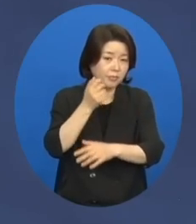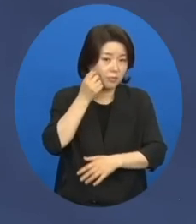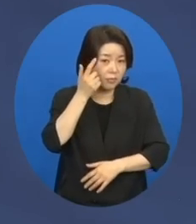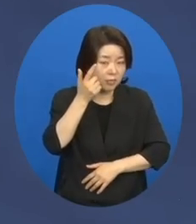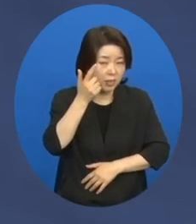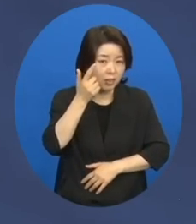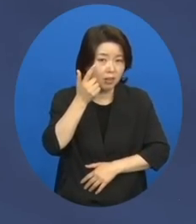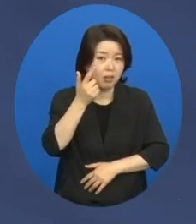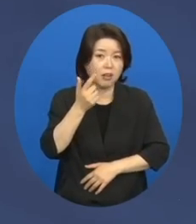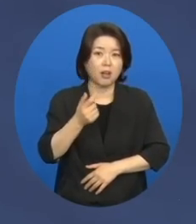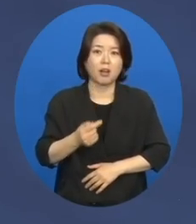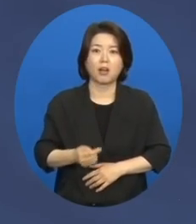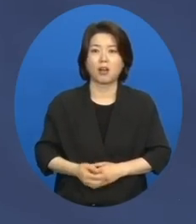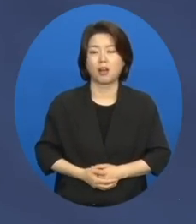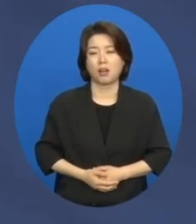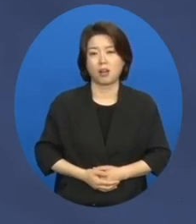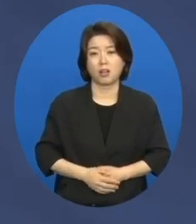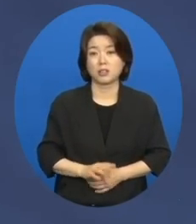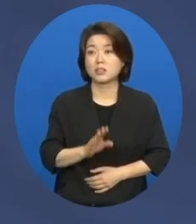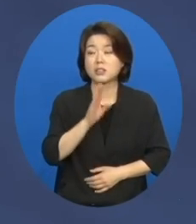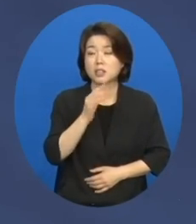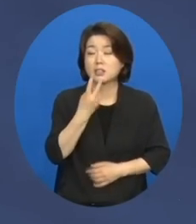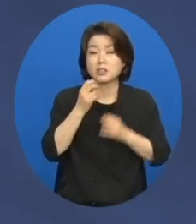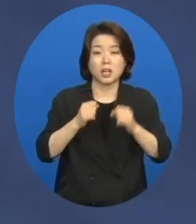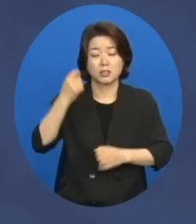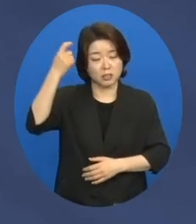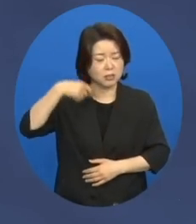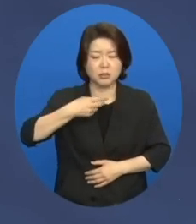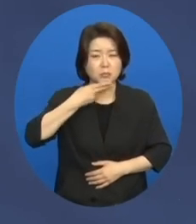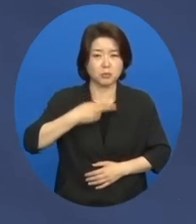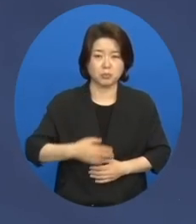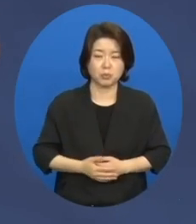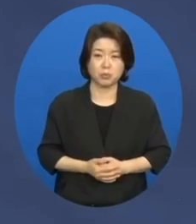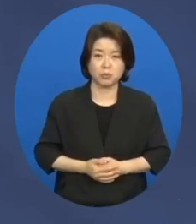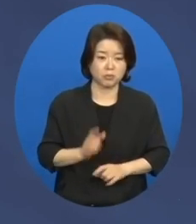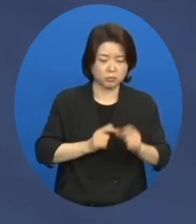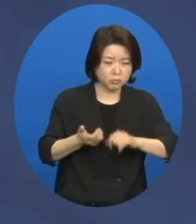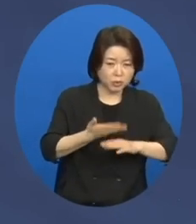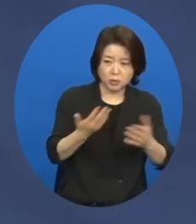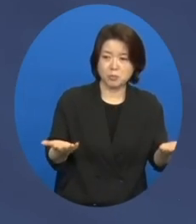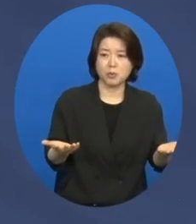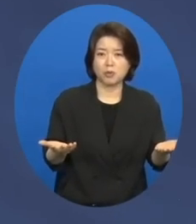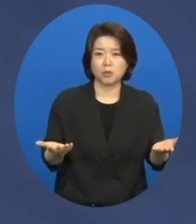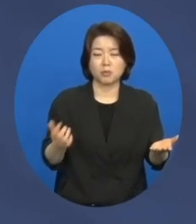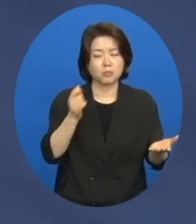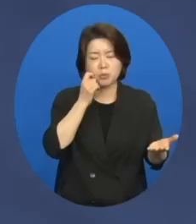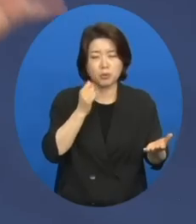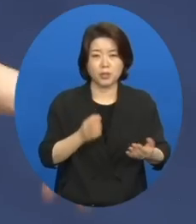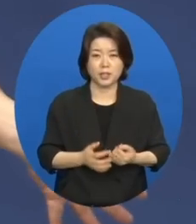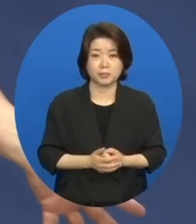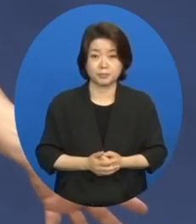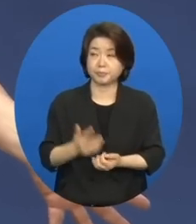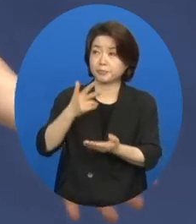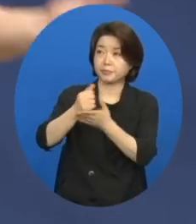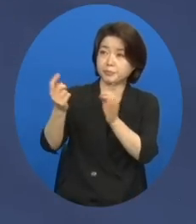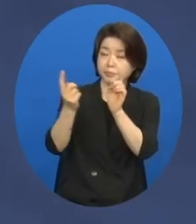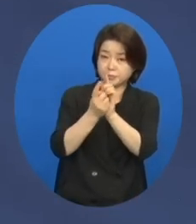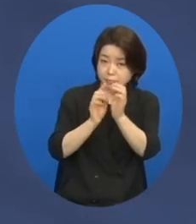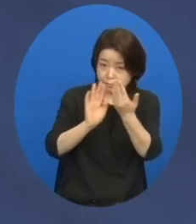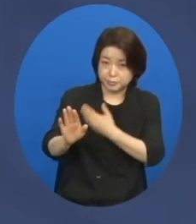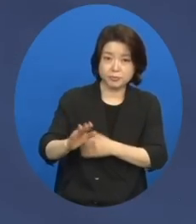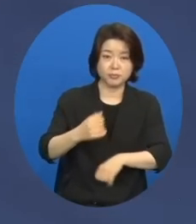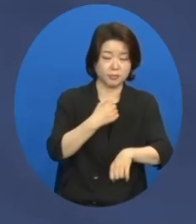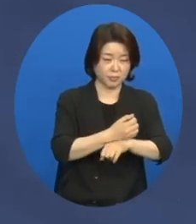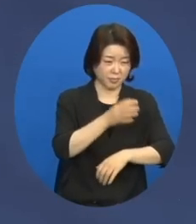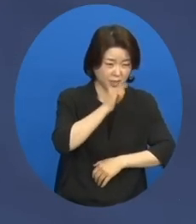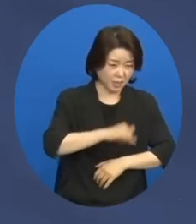지나가는데요. 진짜 살았다는 느낌이 들질 않더라고요. 더 이상 뭐 해볼 게 없어요. 왜냐하면 주님 만난 뒤로 할 수